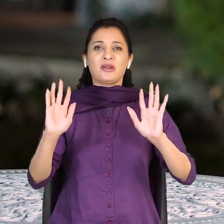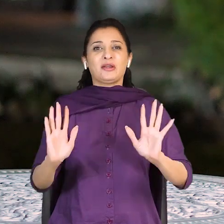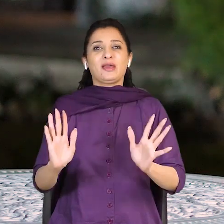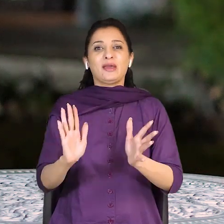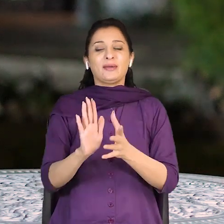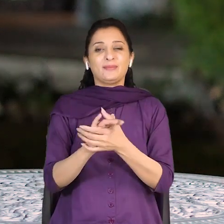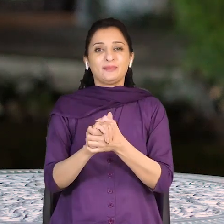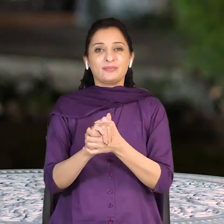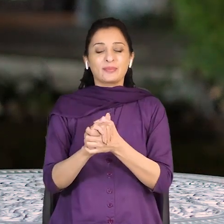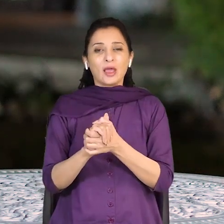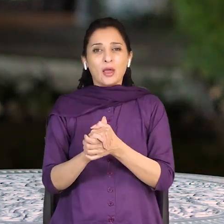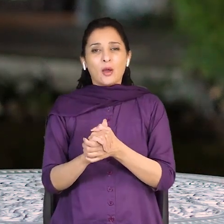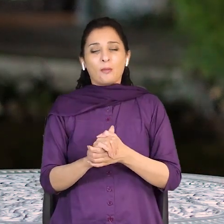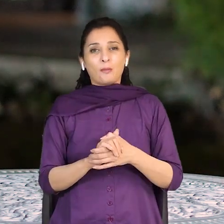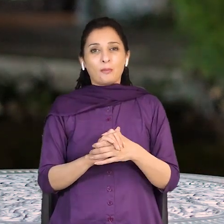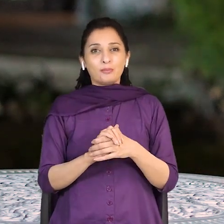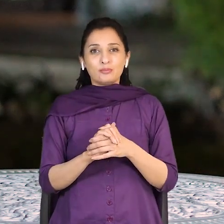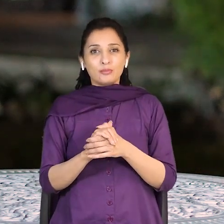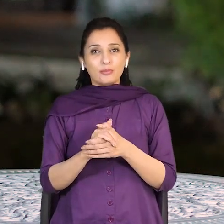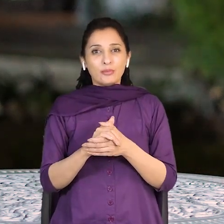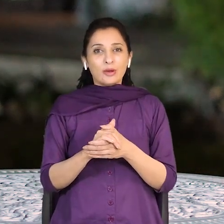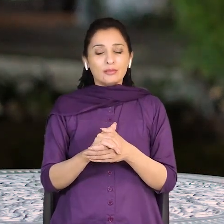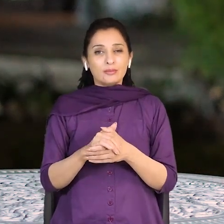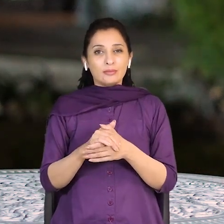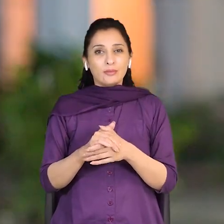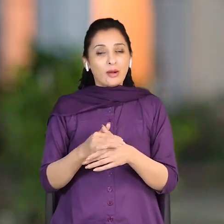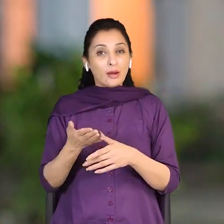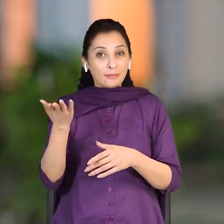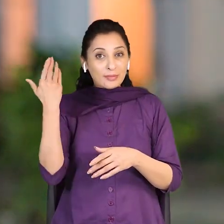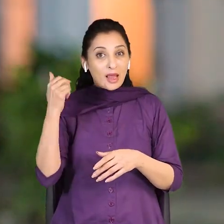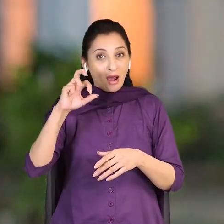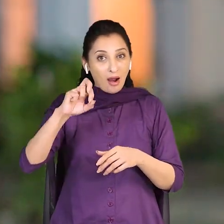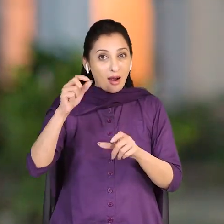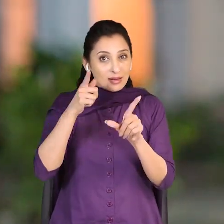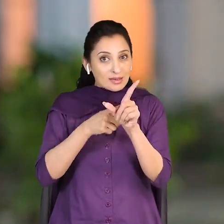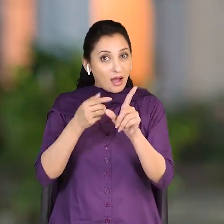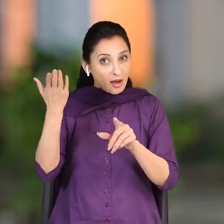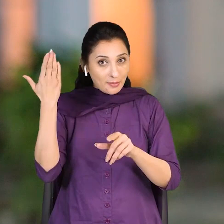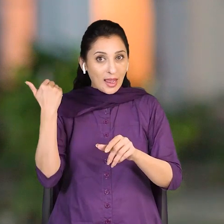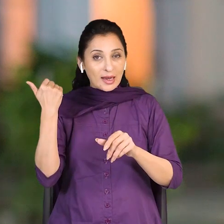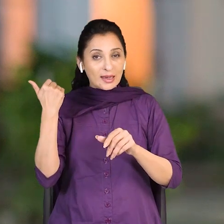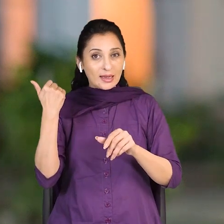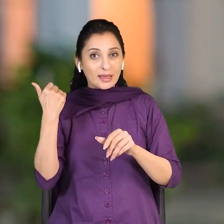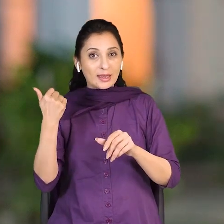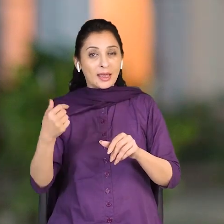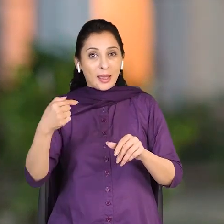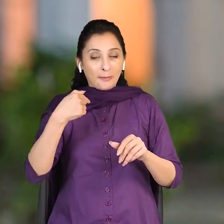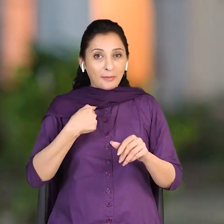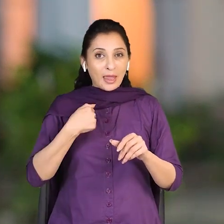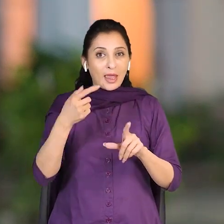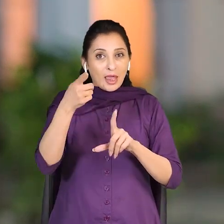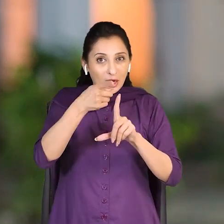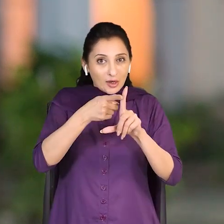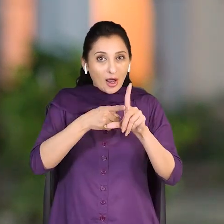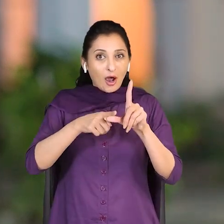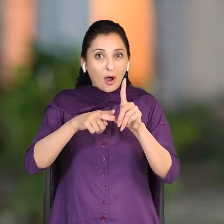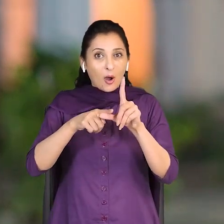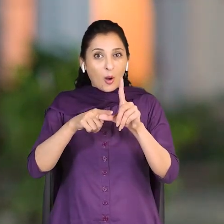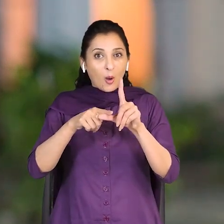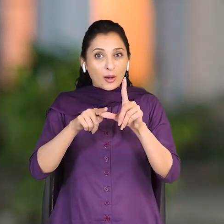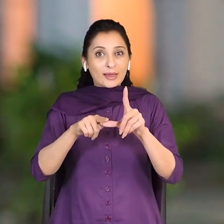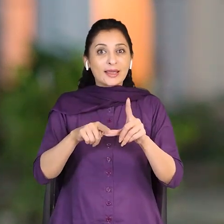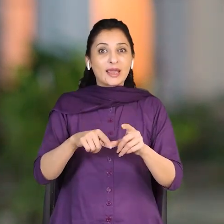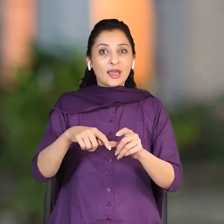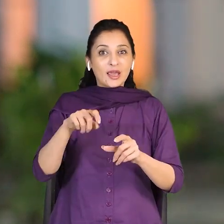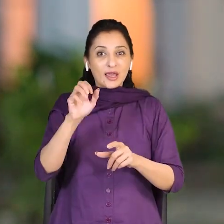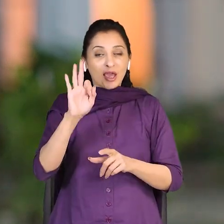जो एक्सपीरियंस है वो कम्प्लीटली डिफरेंट है। आज से तकरीबन 8 साल पहले ही